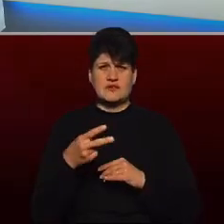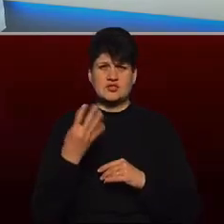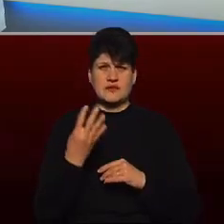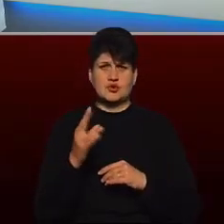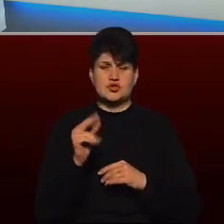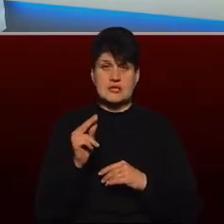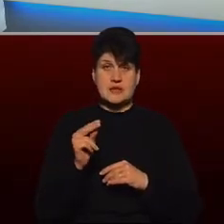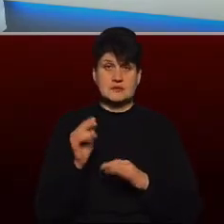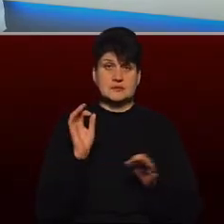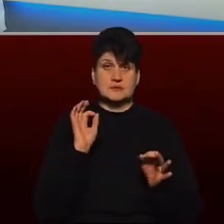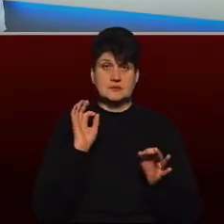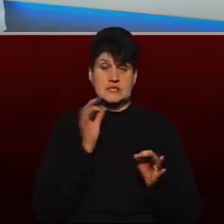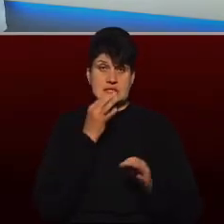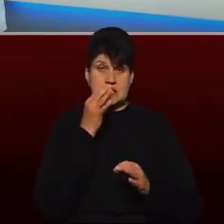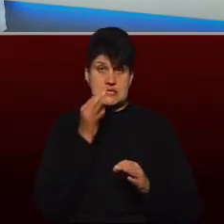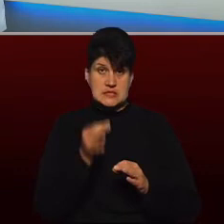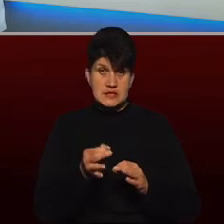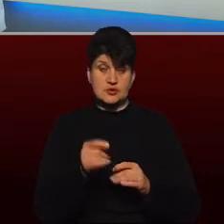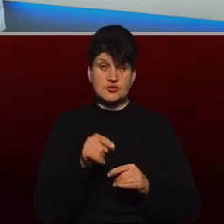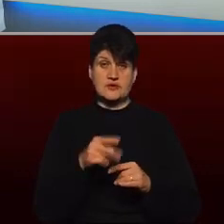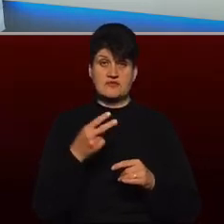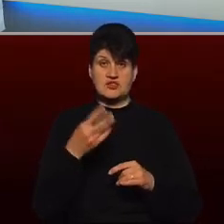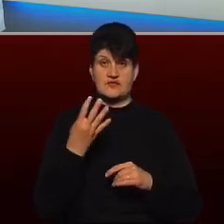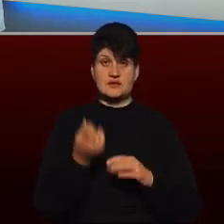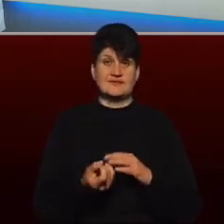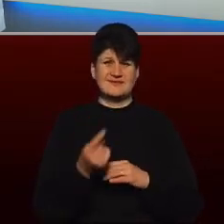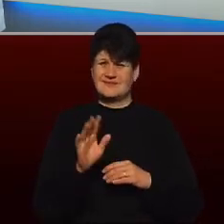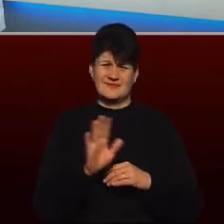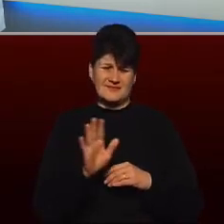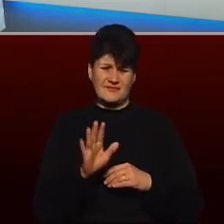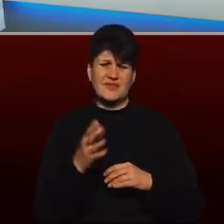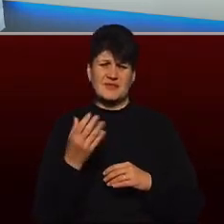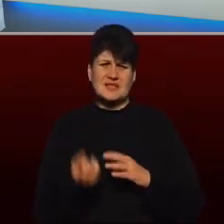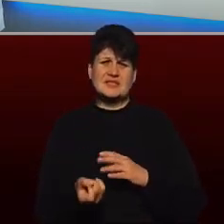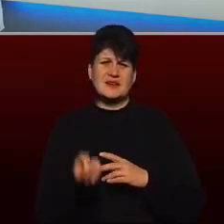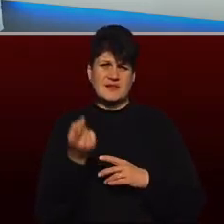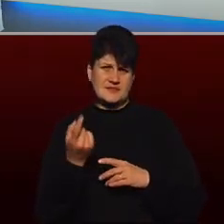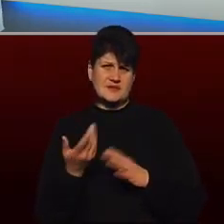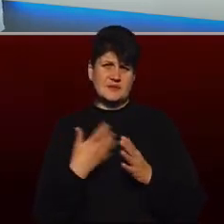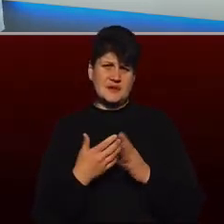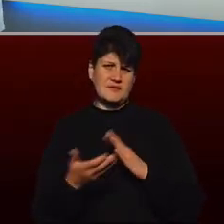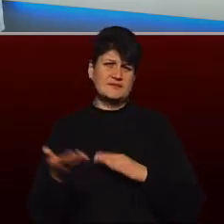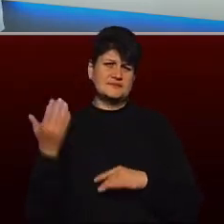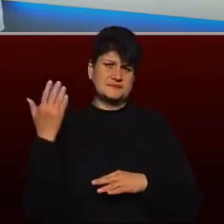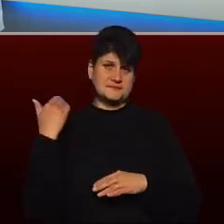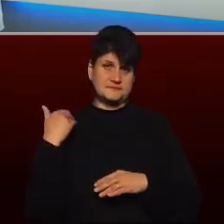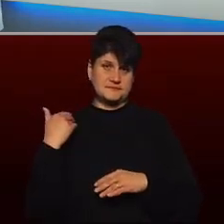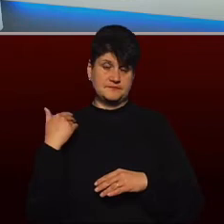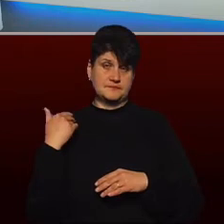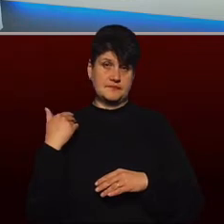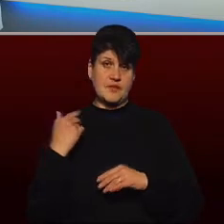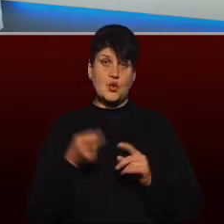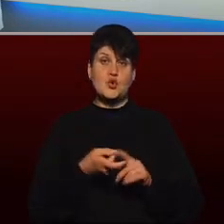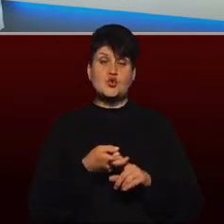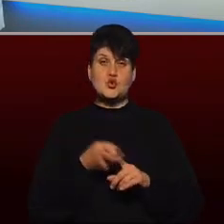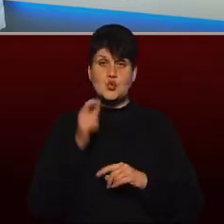пролунала заява, то він 24-го з'явився. Він, очевидно, з'явився набагато раніше. Стосовно